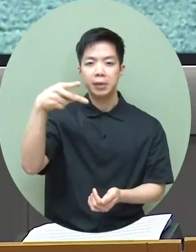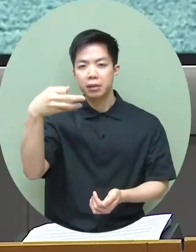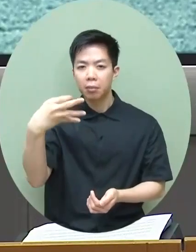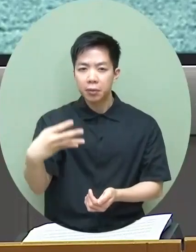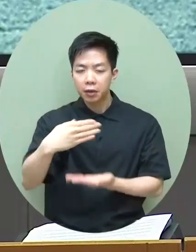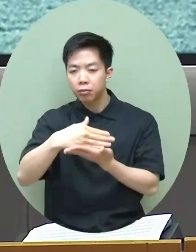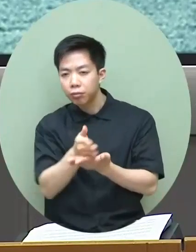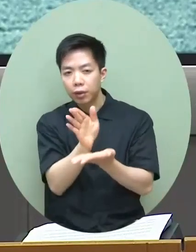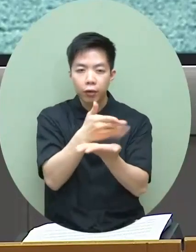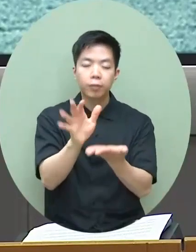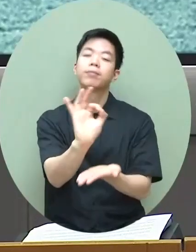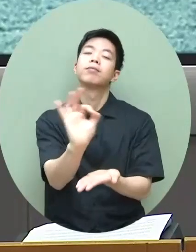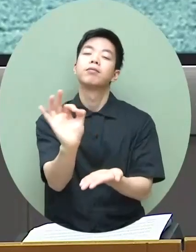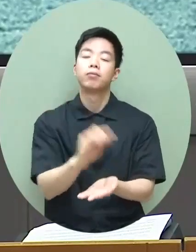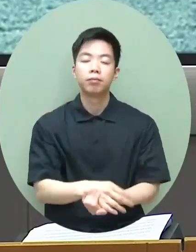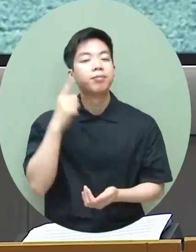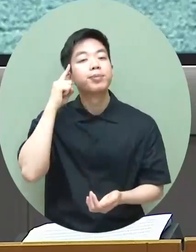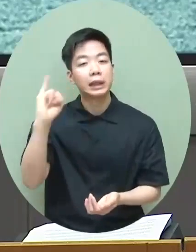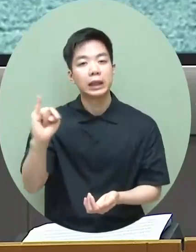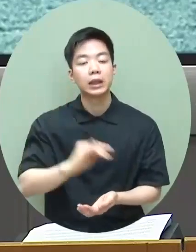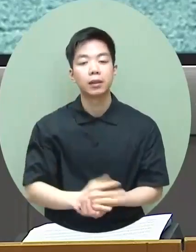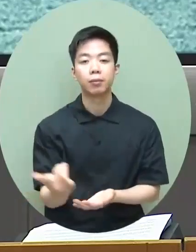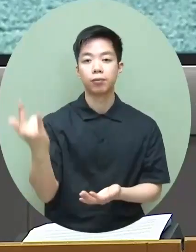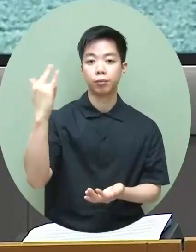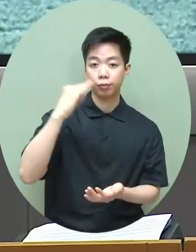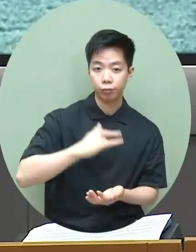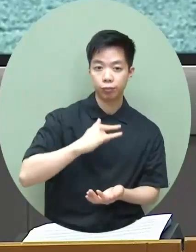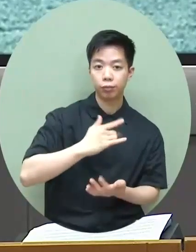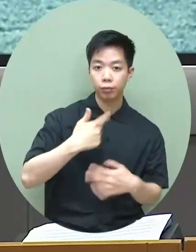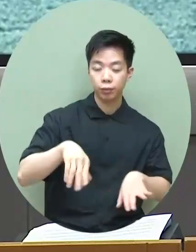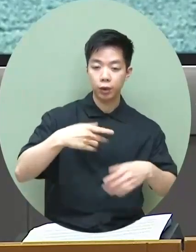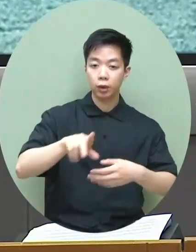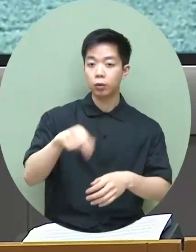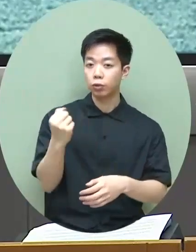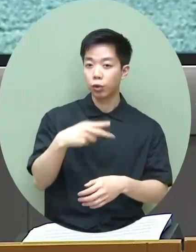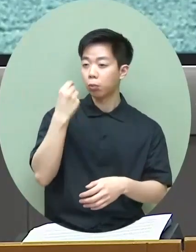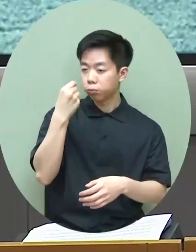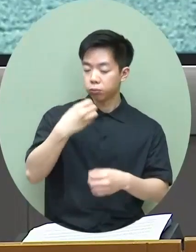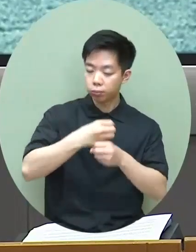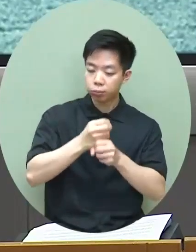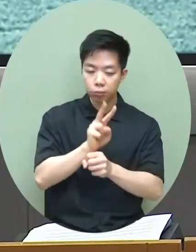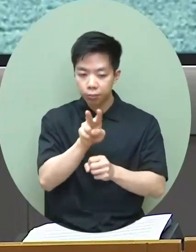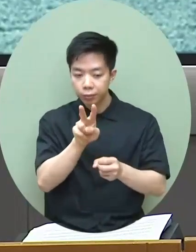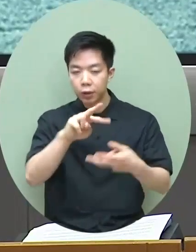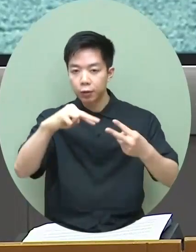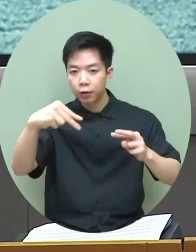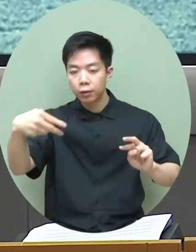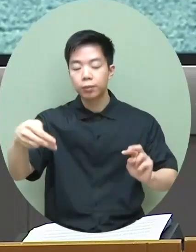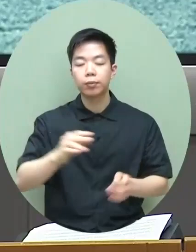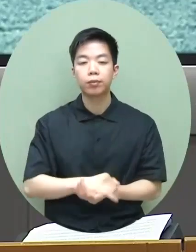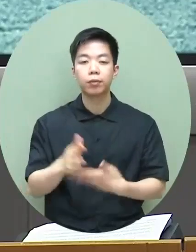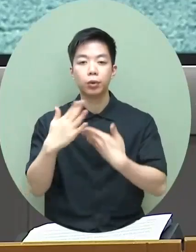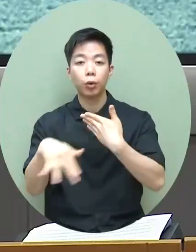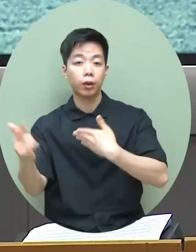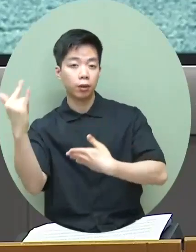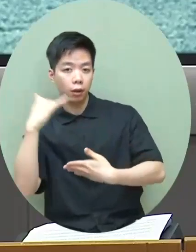港逗留嗰、那個攞、到個陽性咧，究竟嘅分類係點啦？係咪輸入性啊？定係即係咪同本港